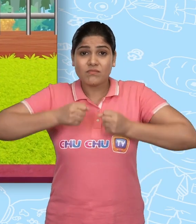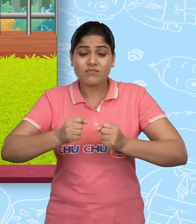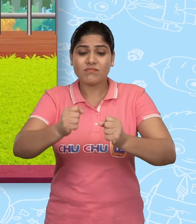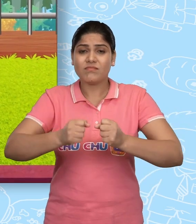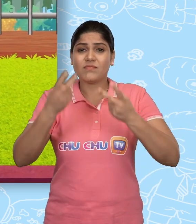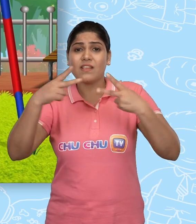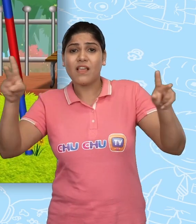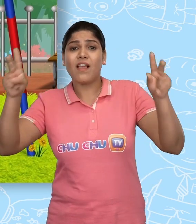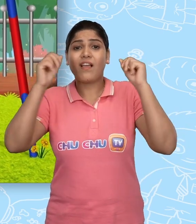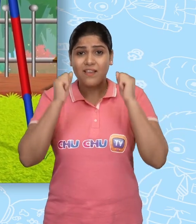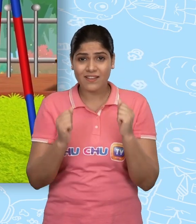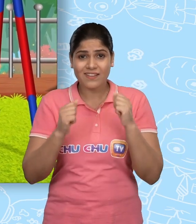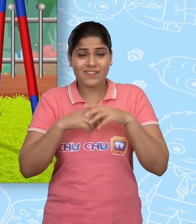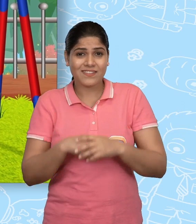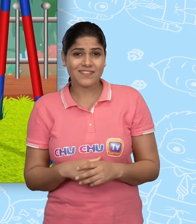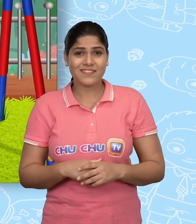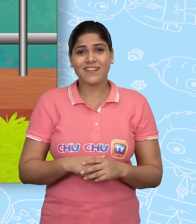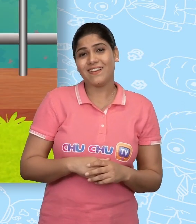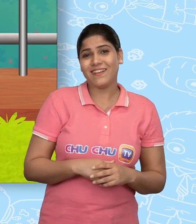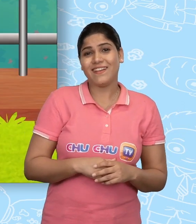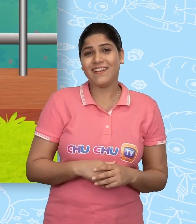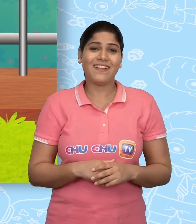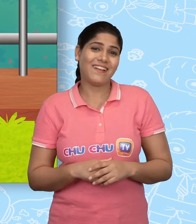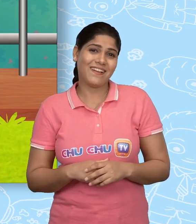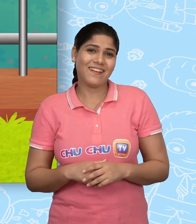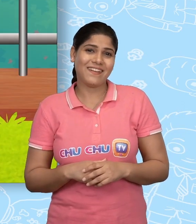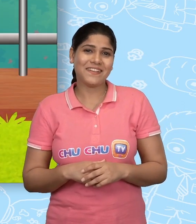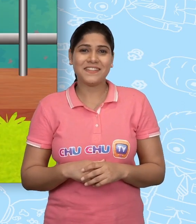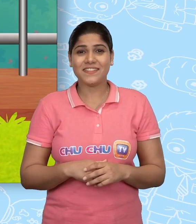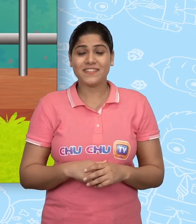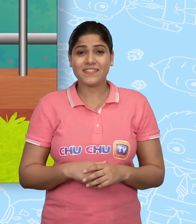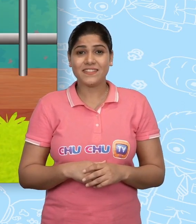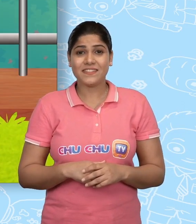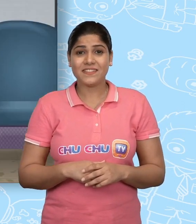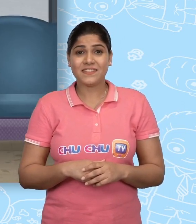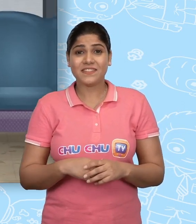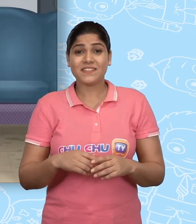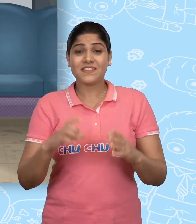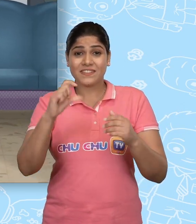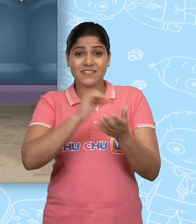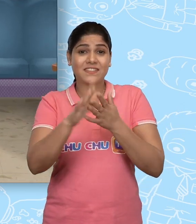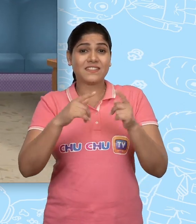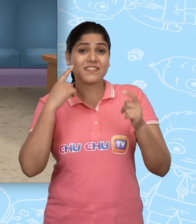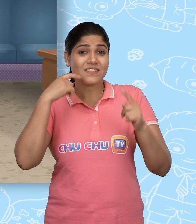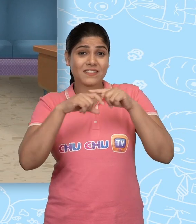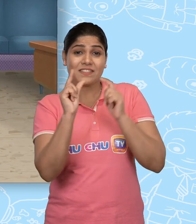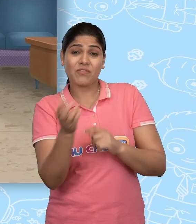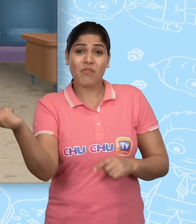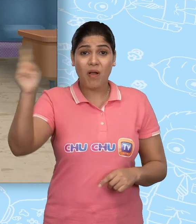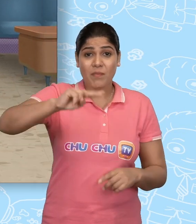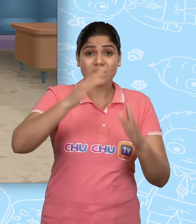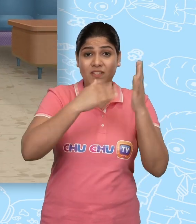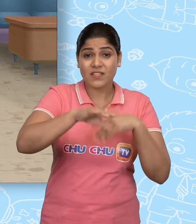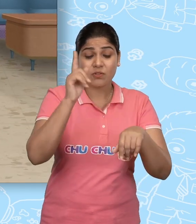सीसो और झूले पर भी बैठी। ला ला ला, ला ला ला। जब चीकू वापस घर गई,